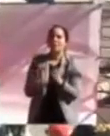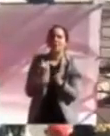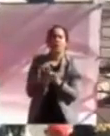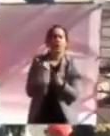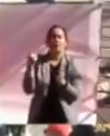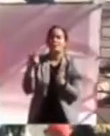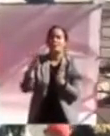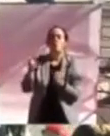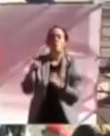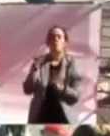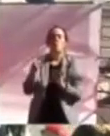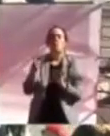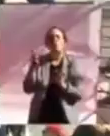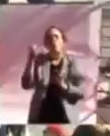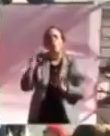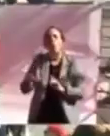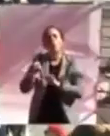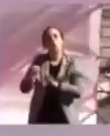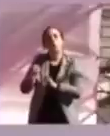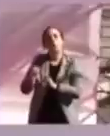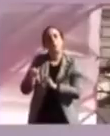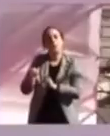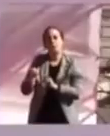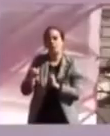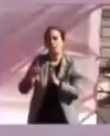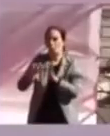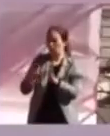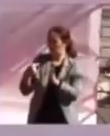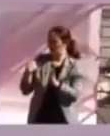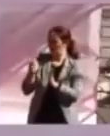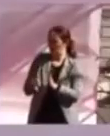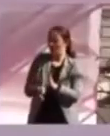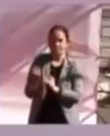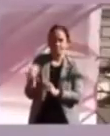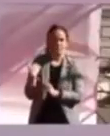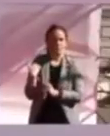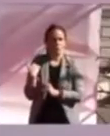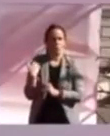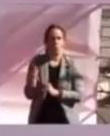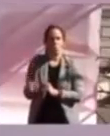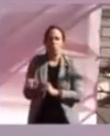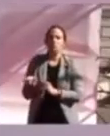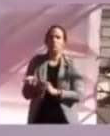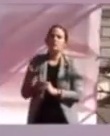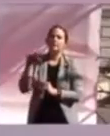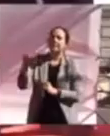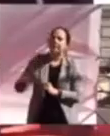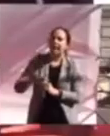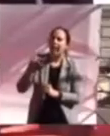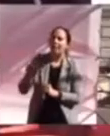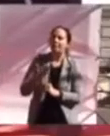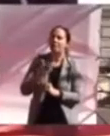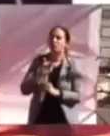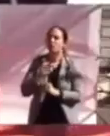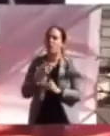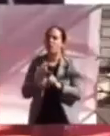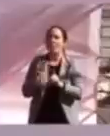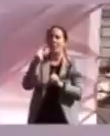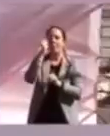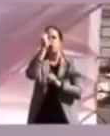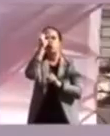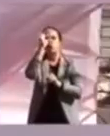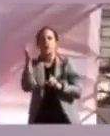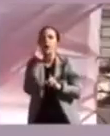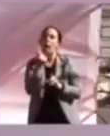quello che diceva il ministro in questi anni non solo era passato una cultura che il mercato risolveva tutto ma era